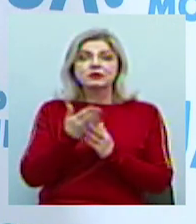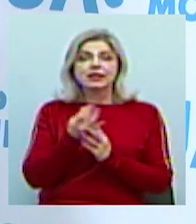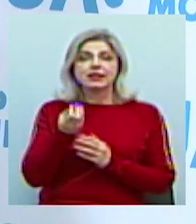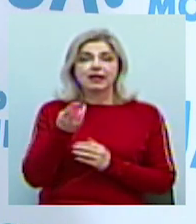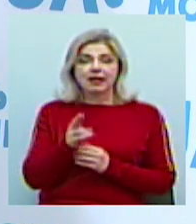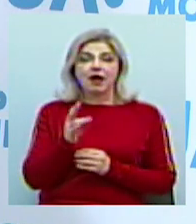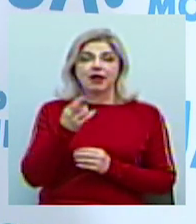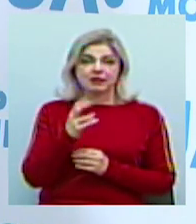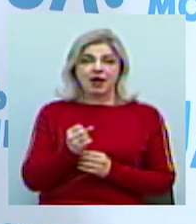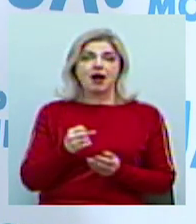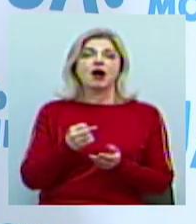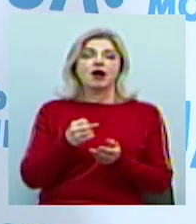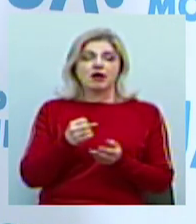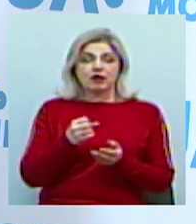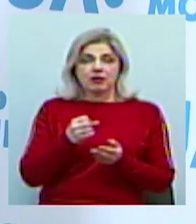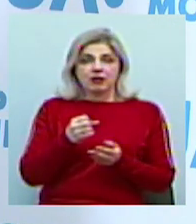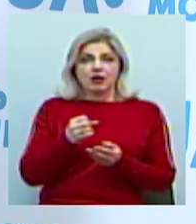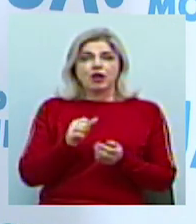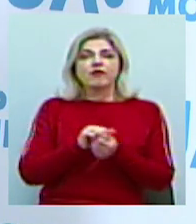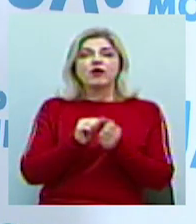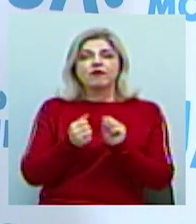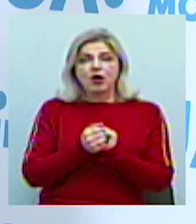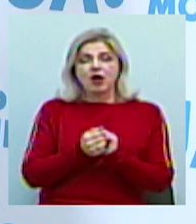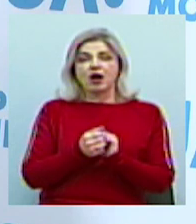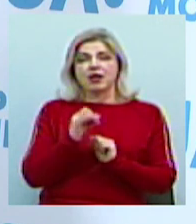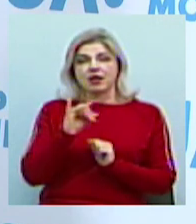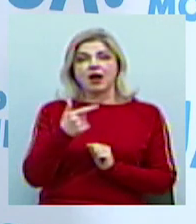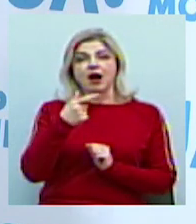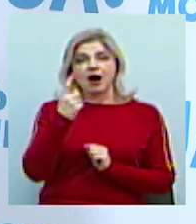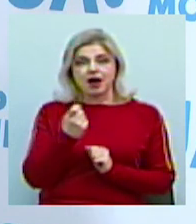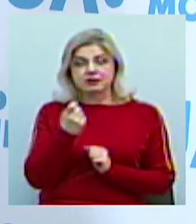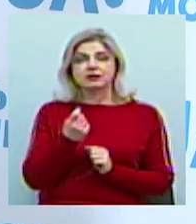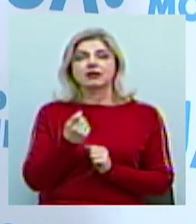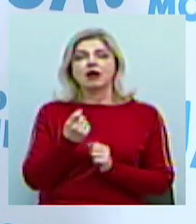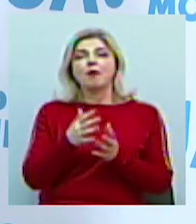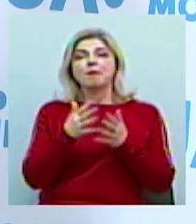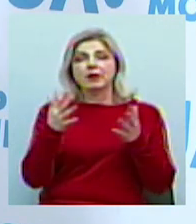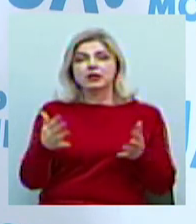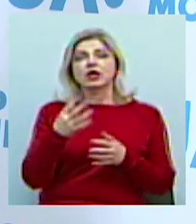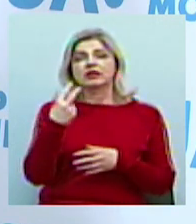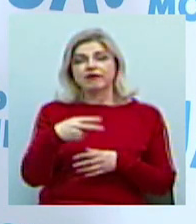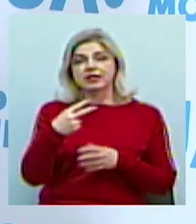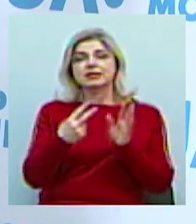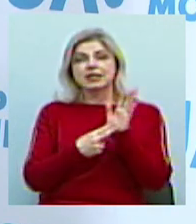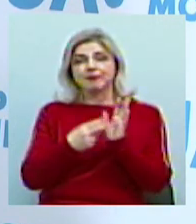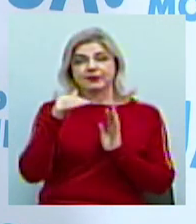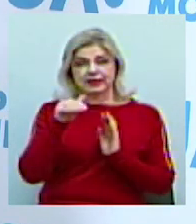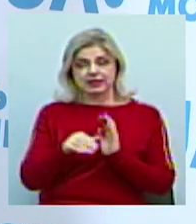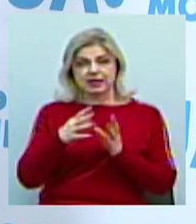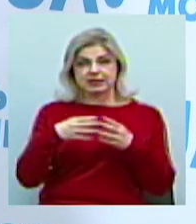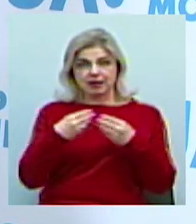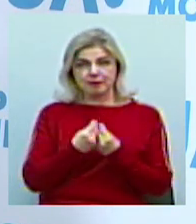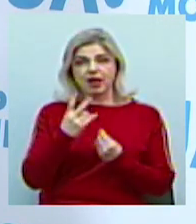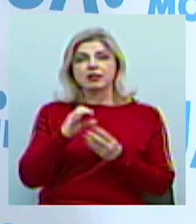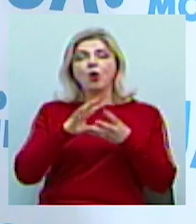відшкодування витрат на придбання твердого палива та скрапленого газу призначено більш ніж 27 тисяч сімей на загальну